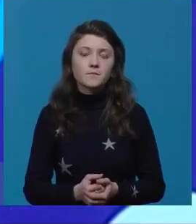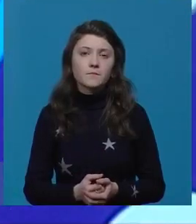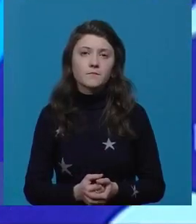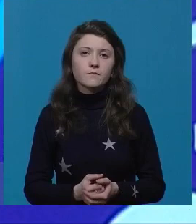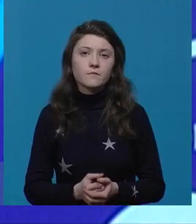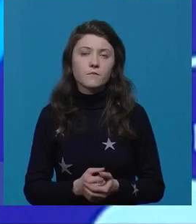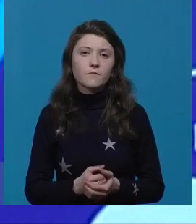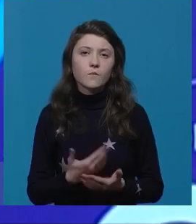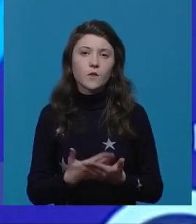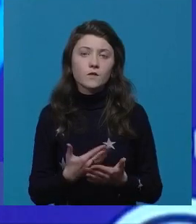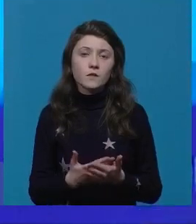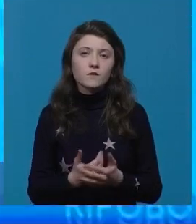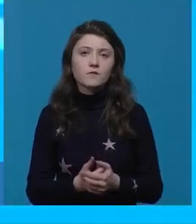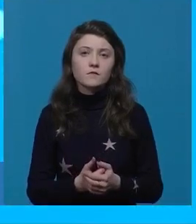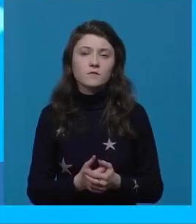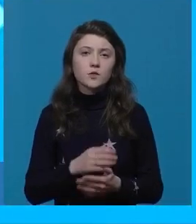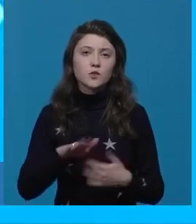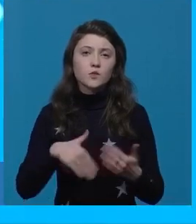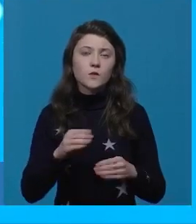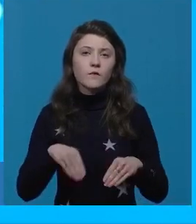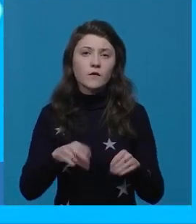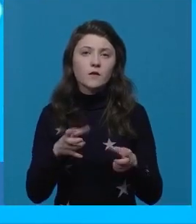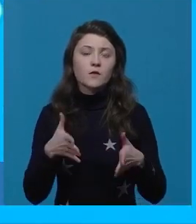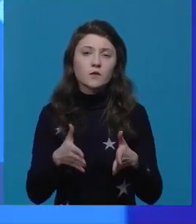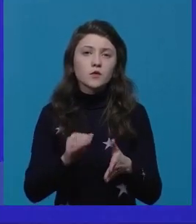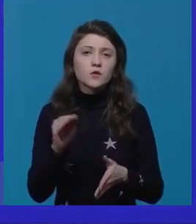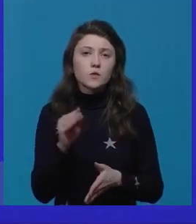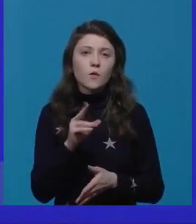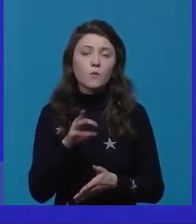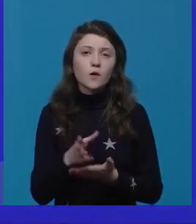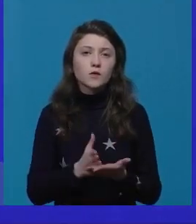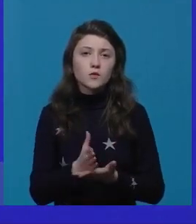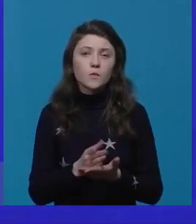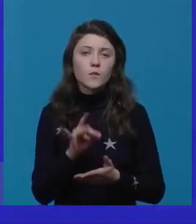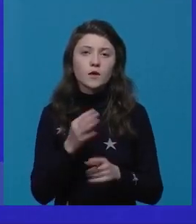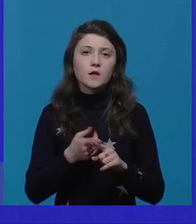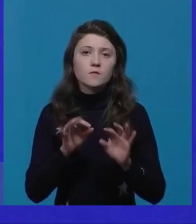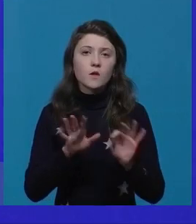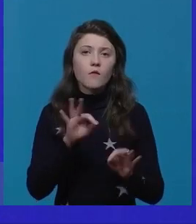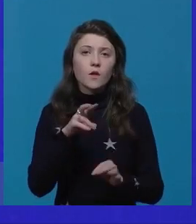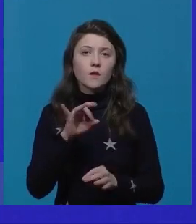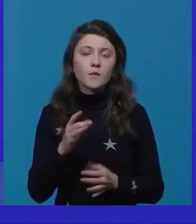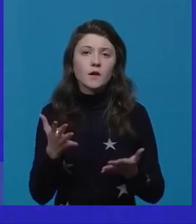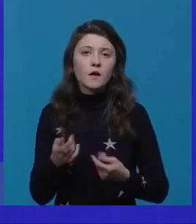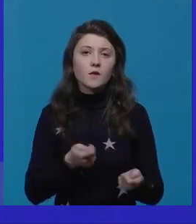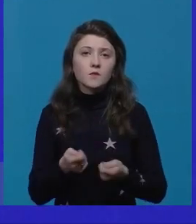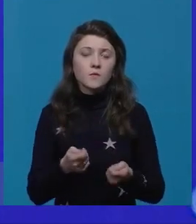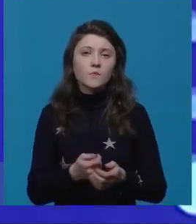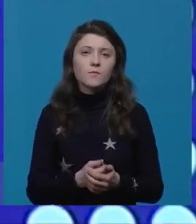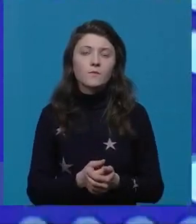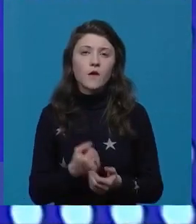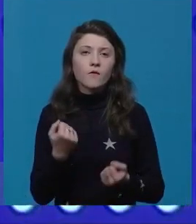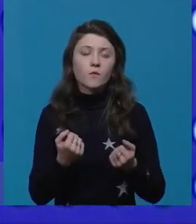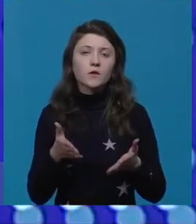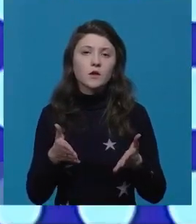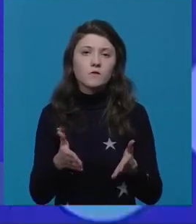Понад тонну протижеладної суміші висипала на тротуари Житомира комунальні служби. Про це розповів Володимир Мазур, який керує управлінням автомобільних